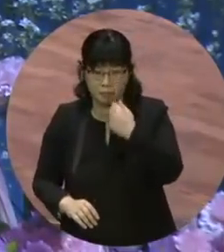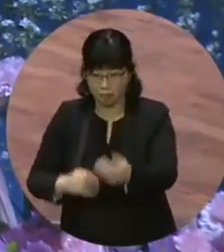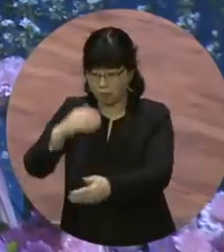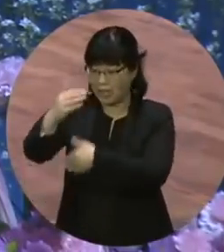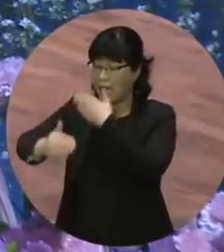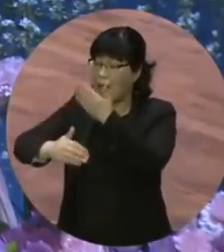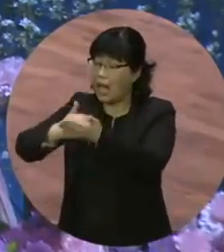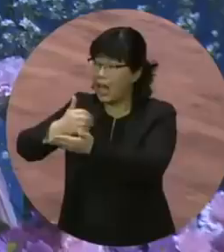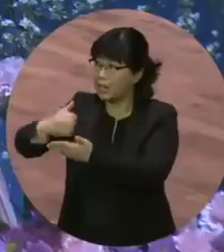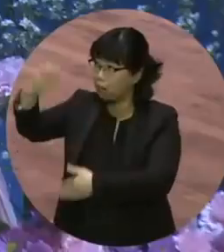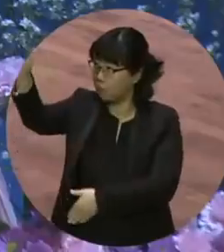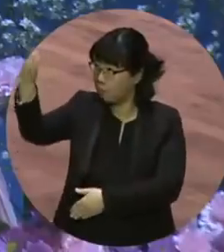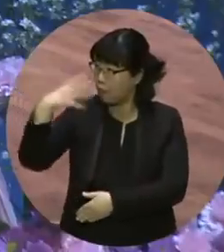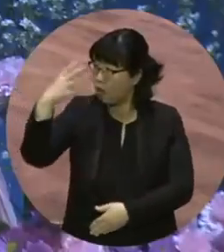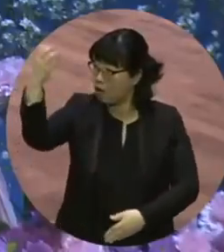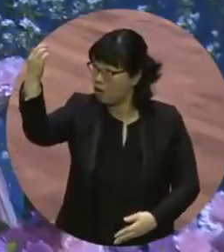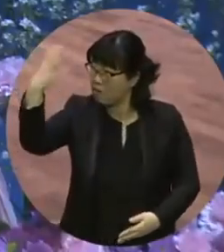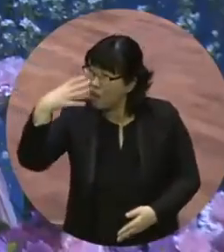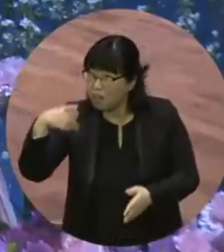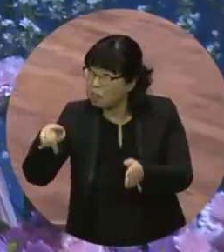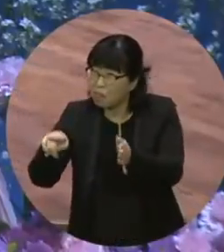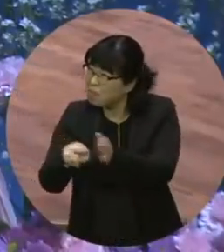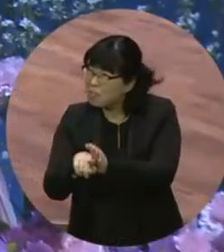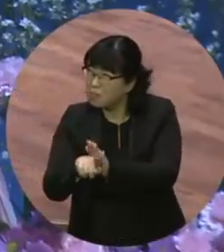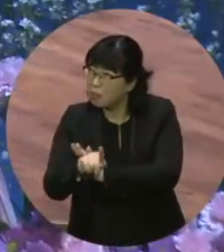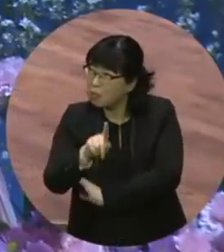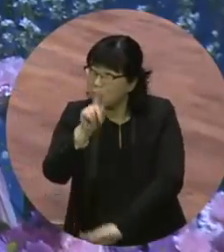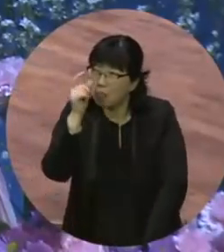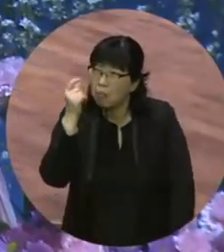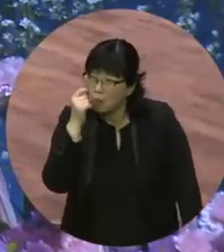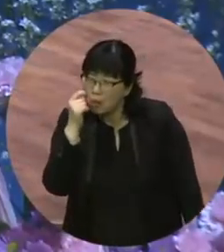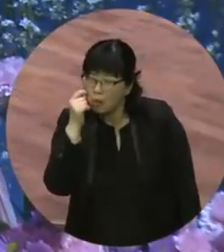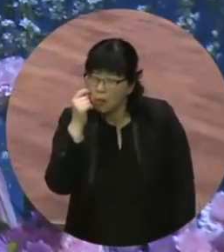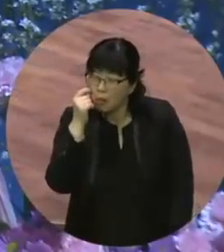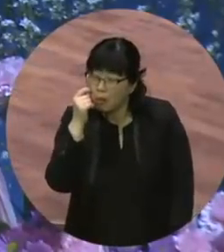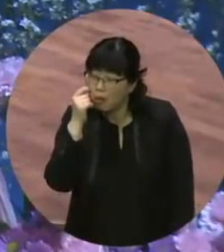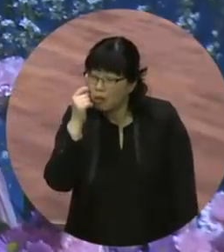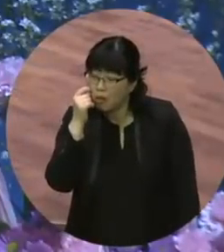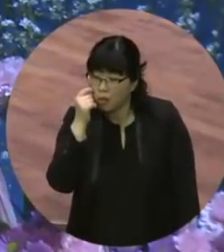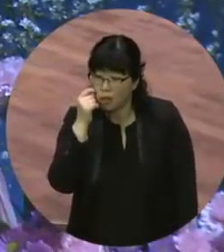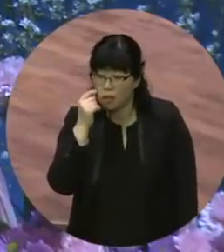완전 낙제점이에요. 하나님의 이